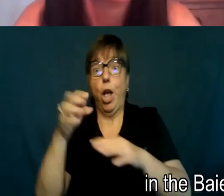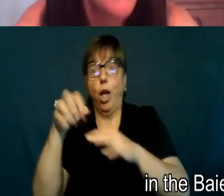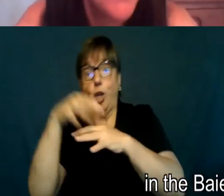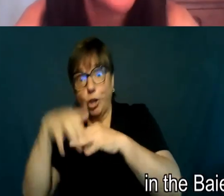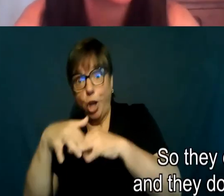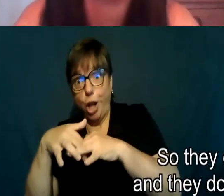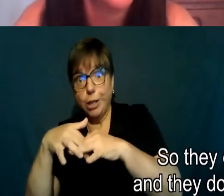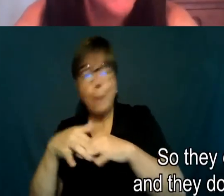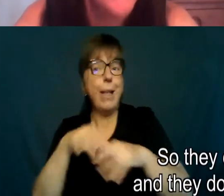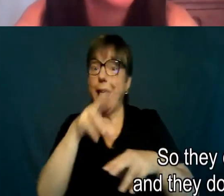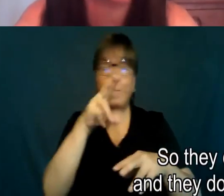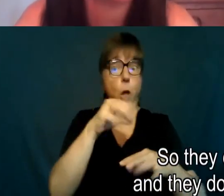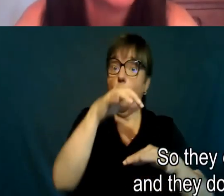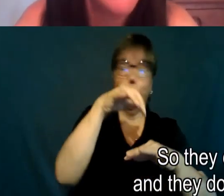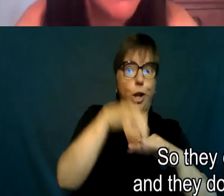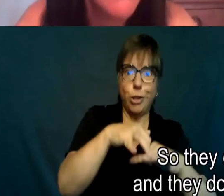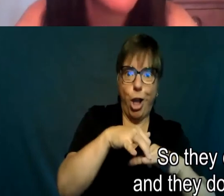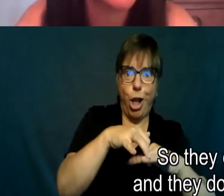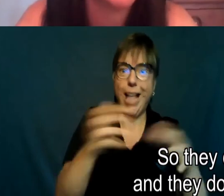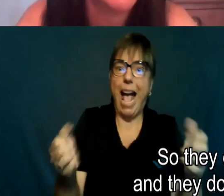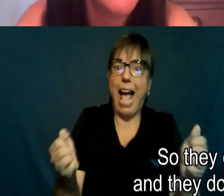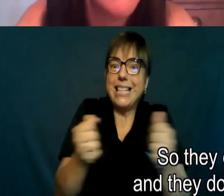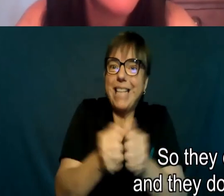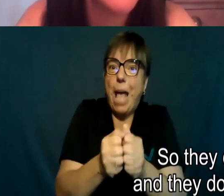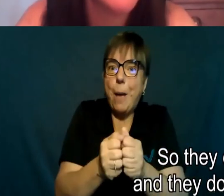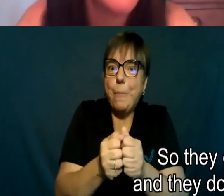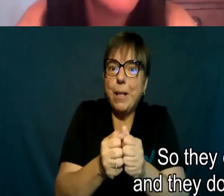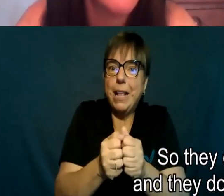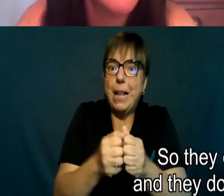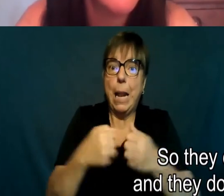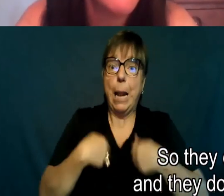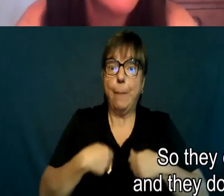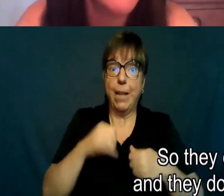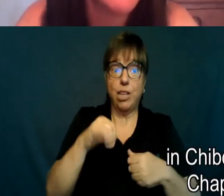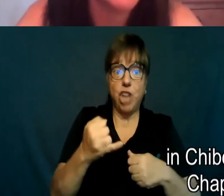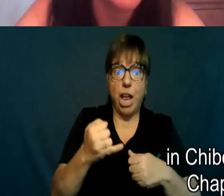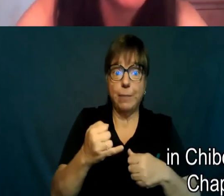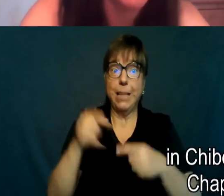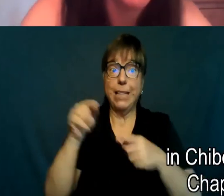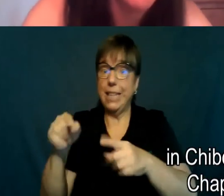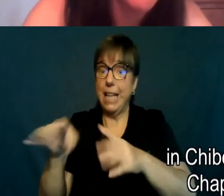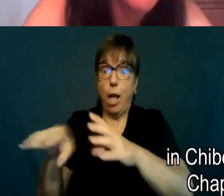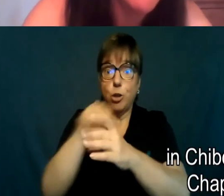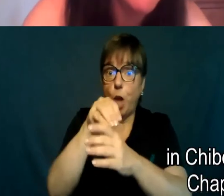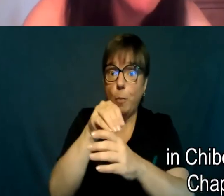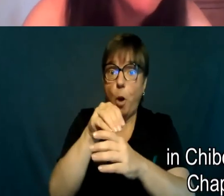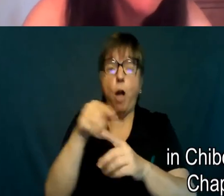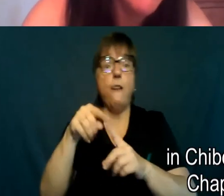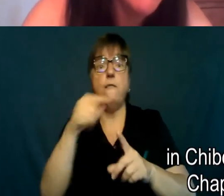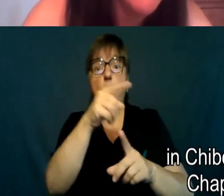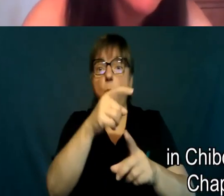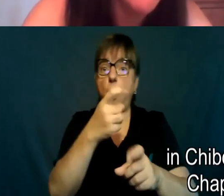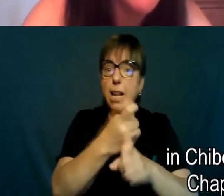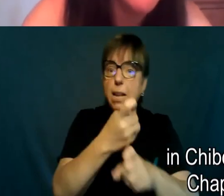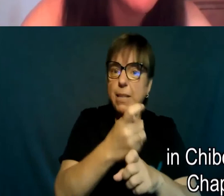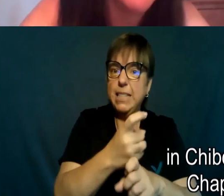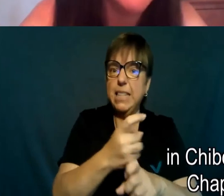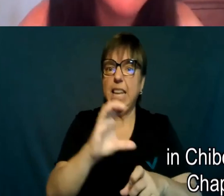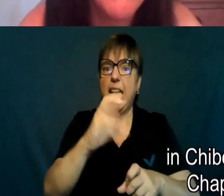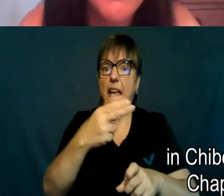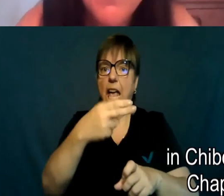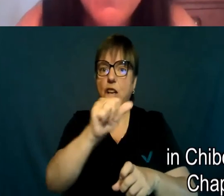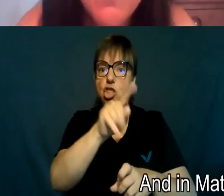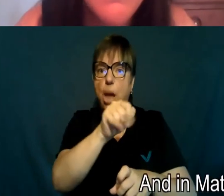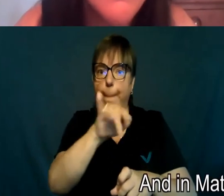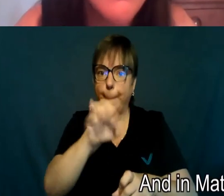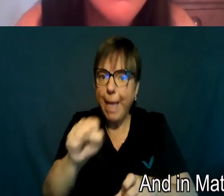Beijing. Donc, on est sortant en bas, ils font de l'épicerie à Chibuyamo, à Chapay, etc.